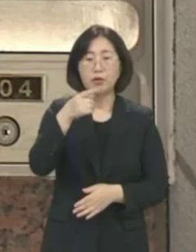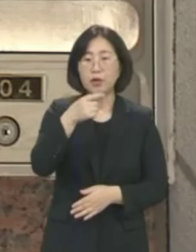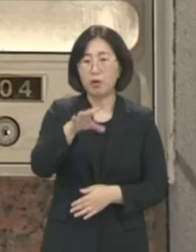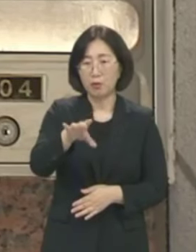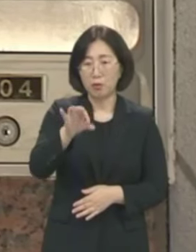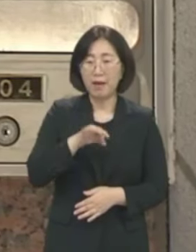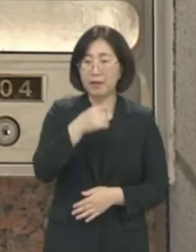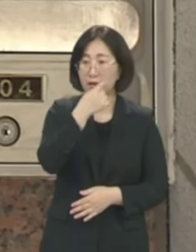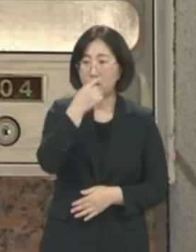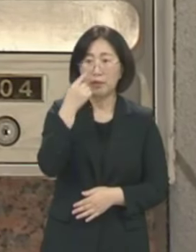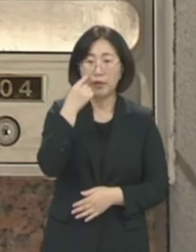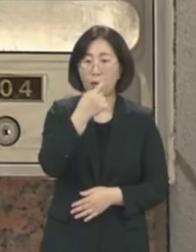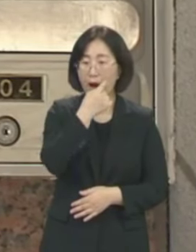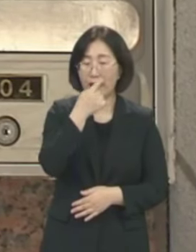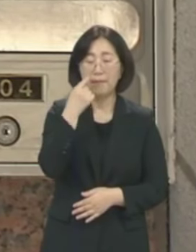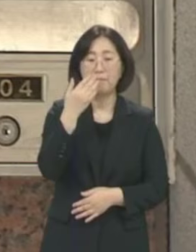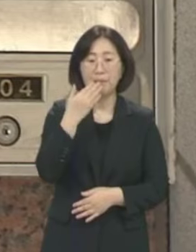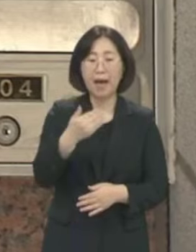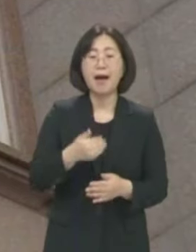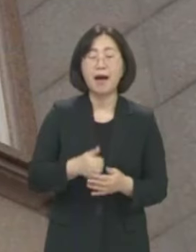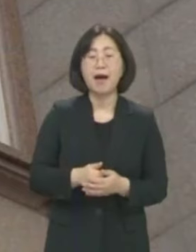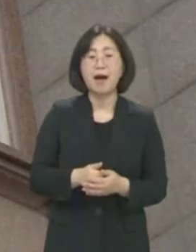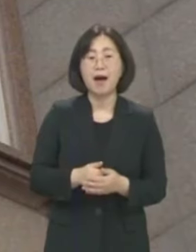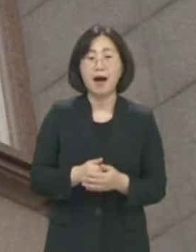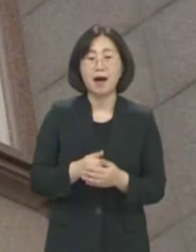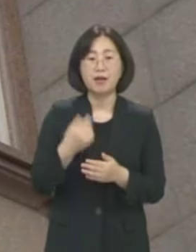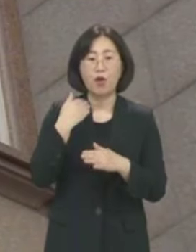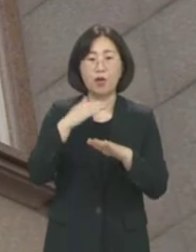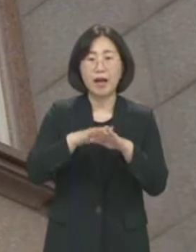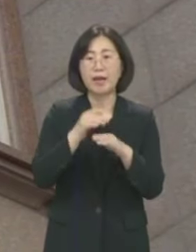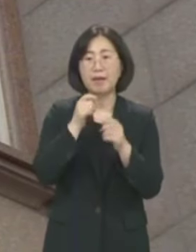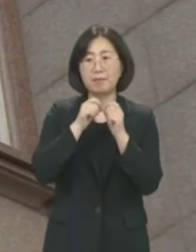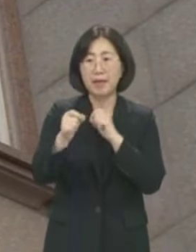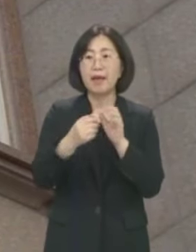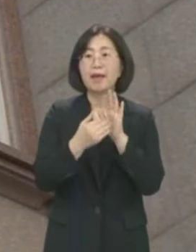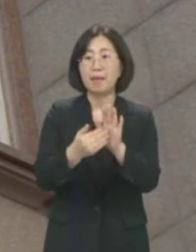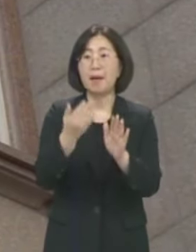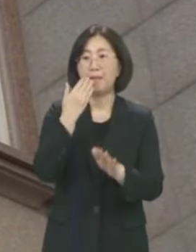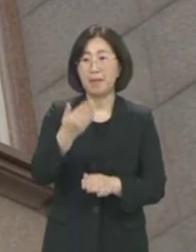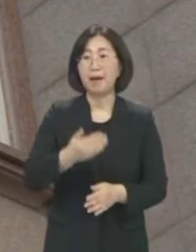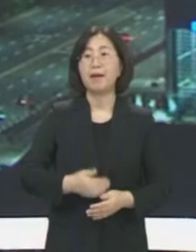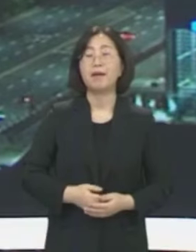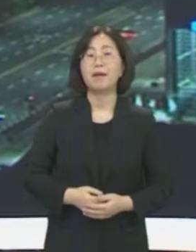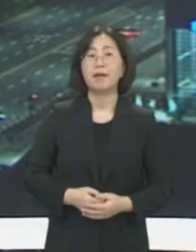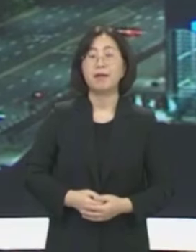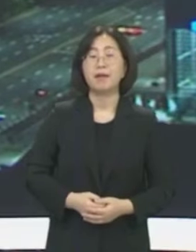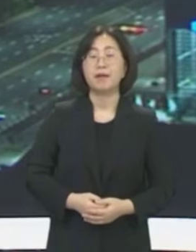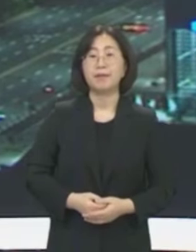확인이 쉬워져 전세 사기 피해 예방에 큰 도움이 될 것으로 보고 있습니다.